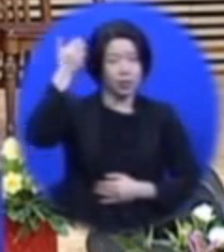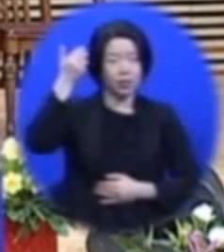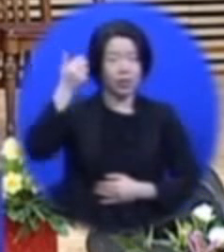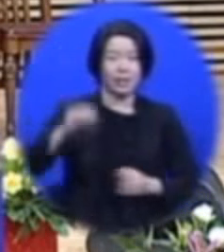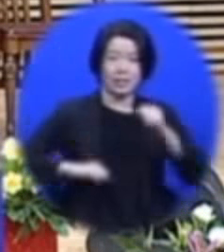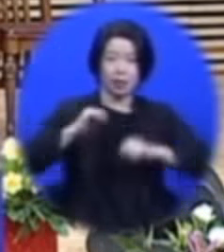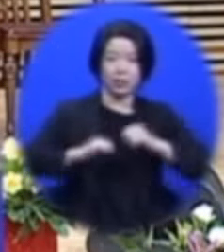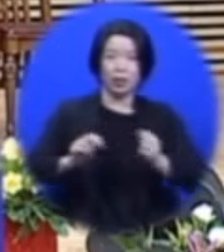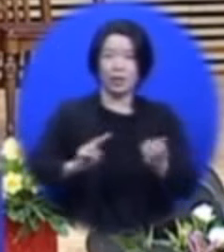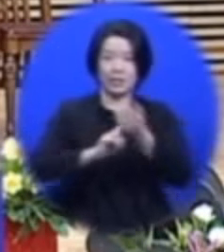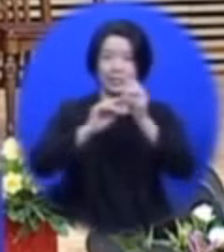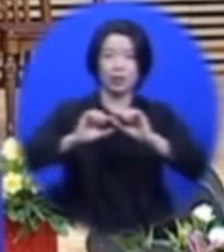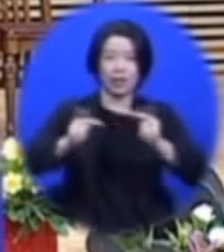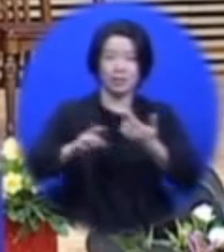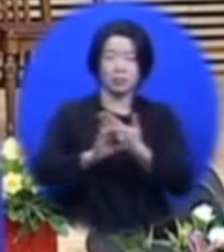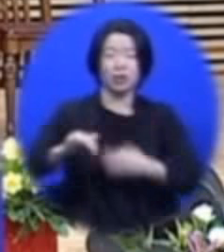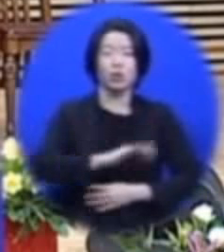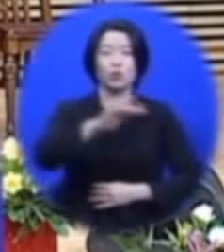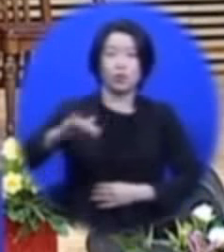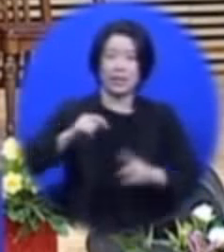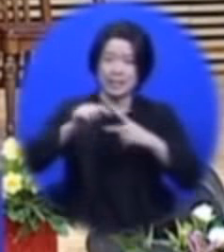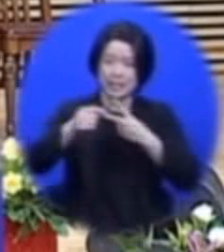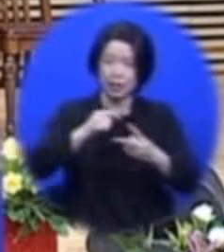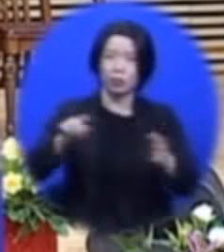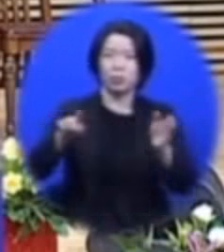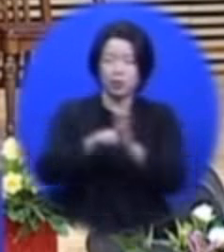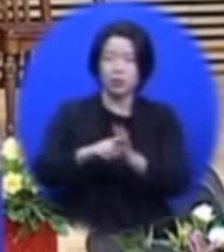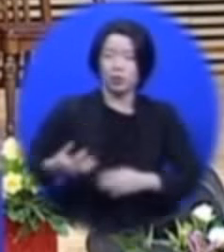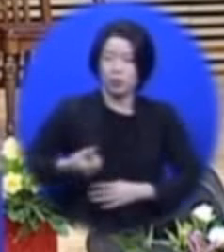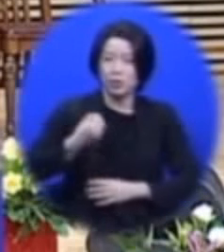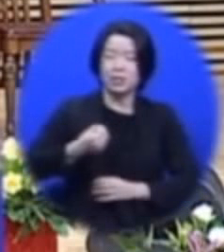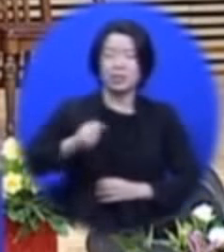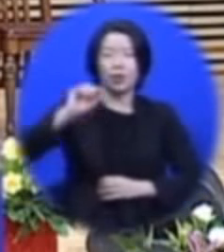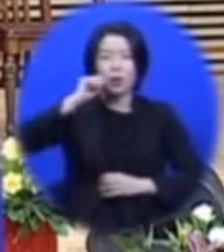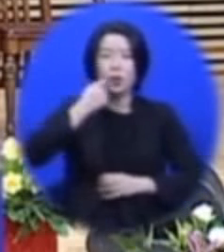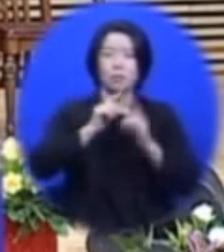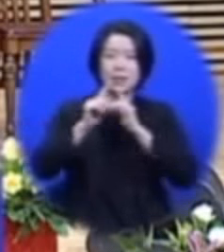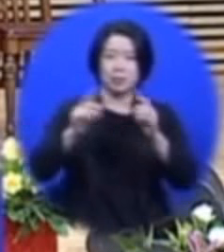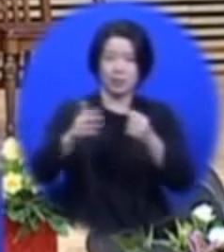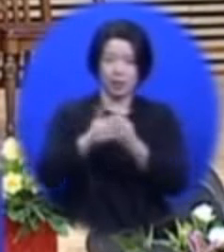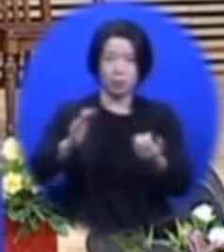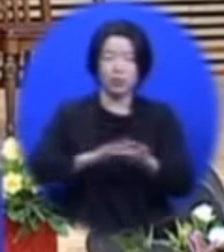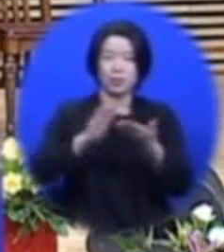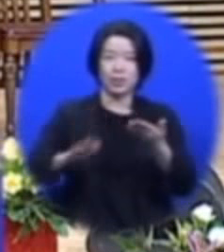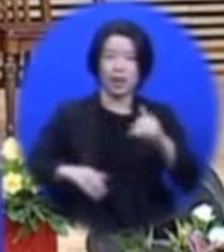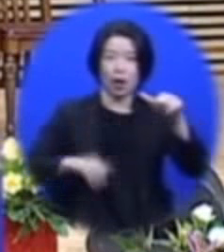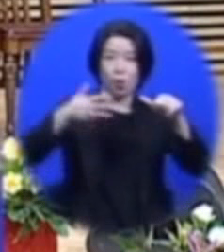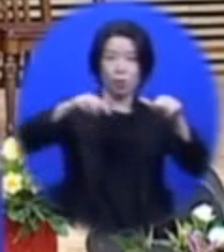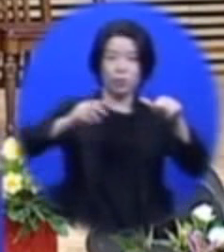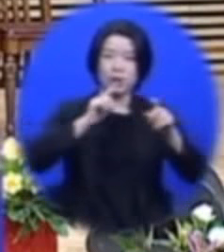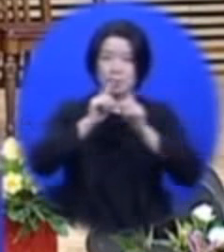아니면 우리에게 이해되고 또 믿어지고 누려지기가 어려운 말씀이기 때문에 그렇습니다. 5절 말씀에